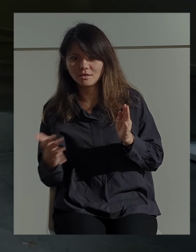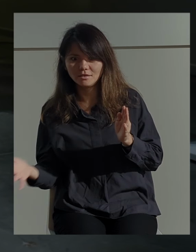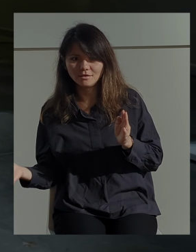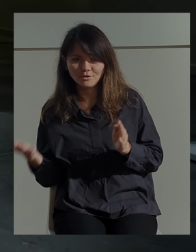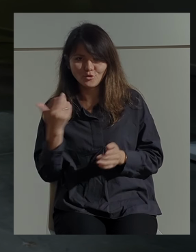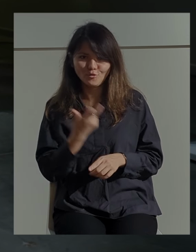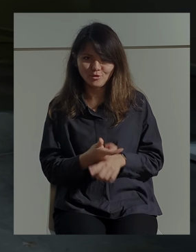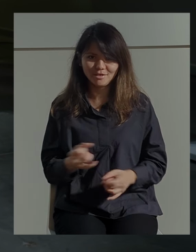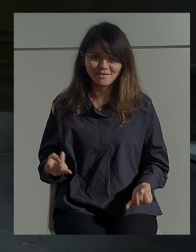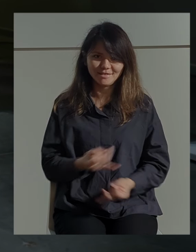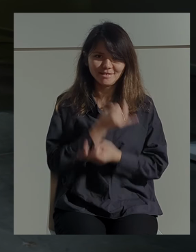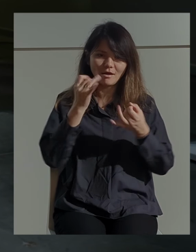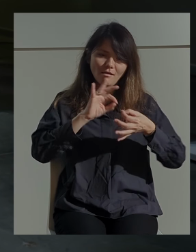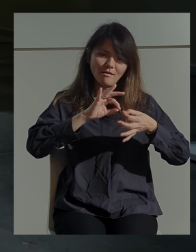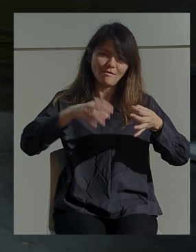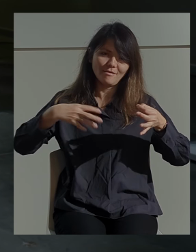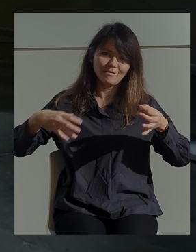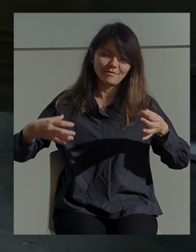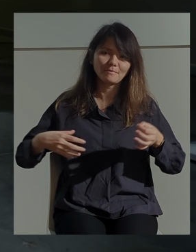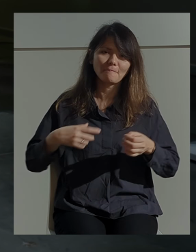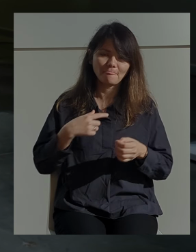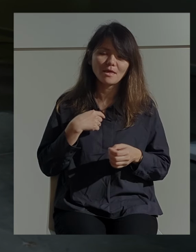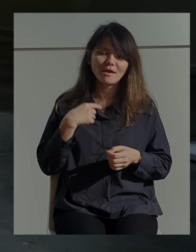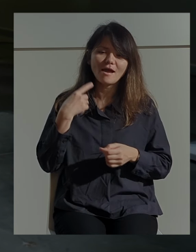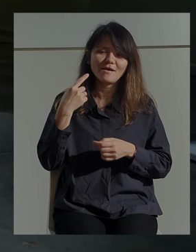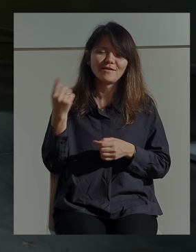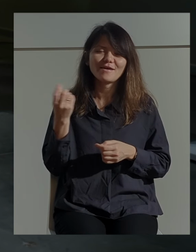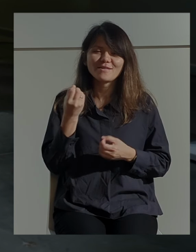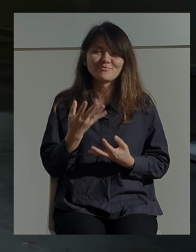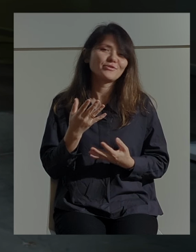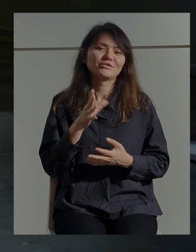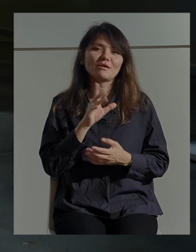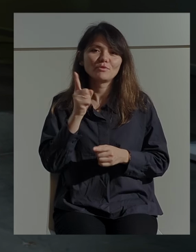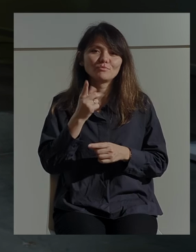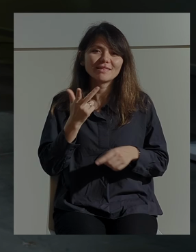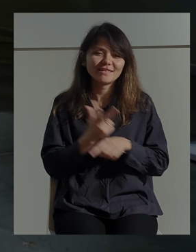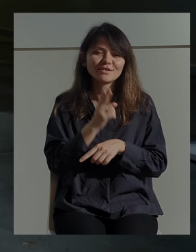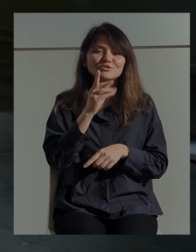вот почитаю ещё в Следуй раз это я ругаюсь